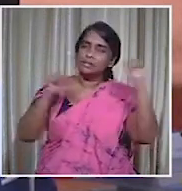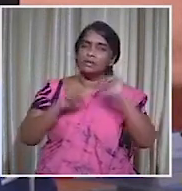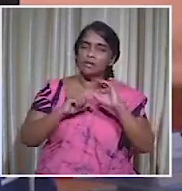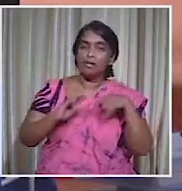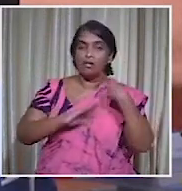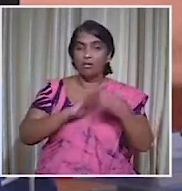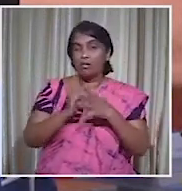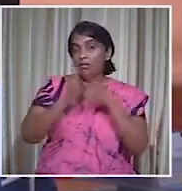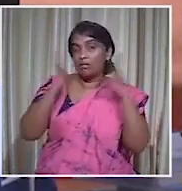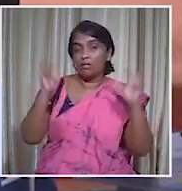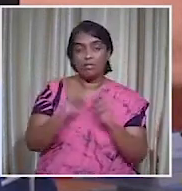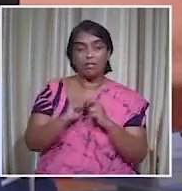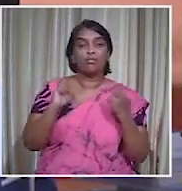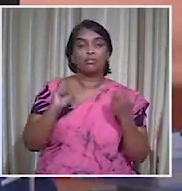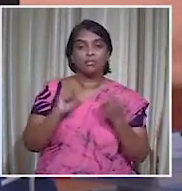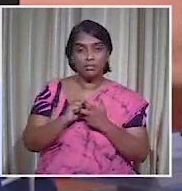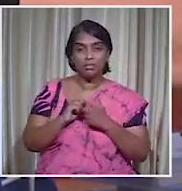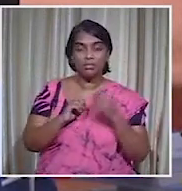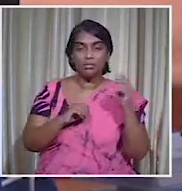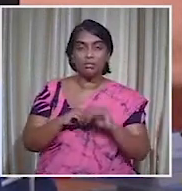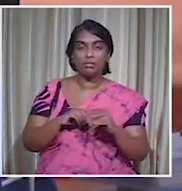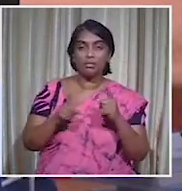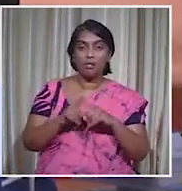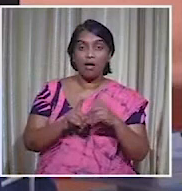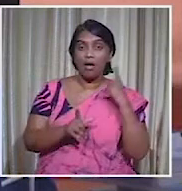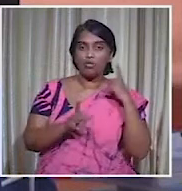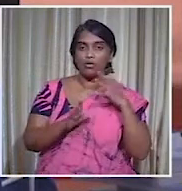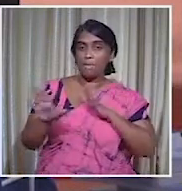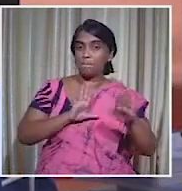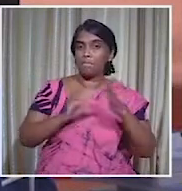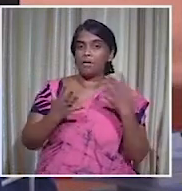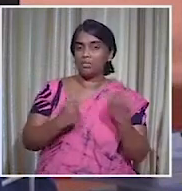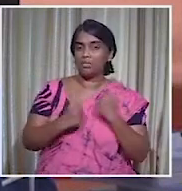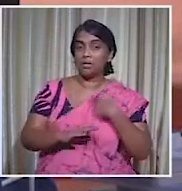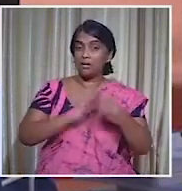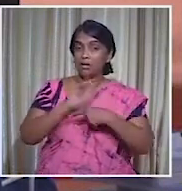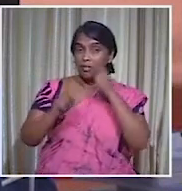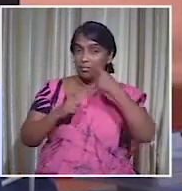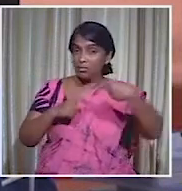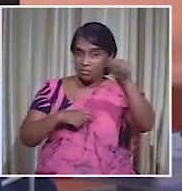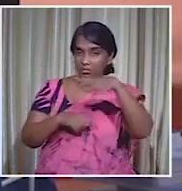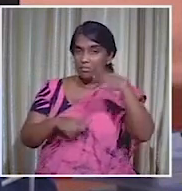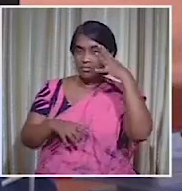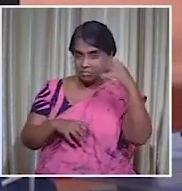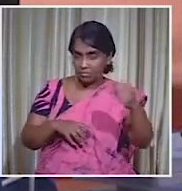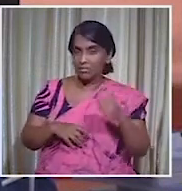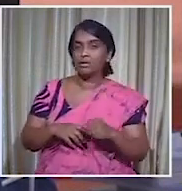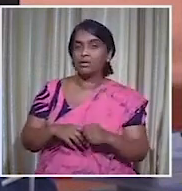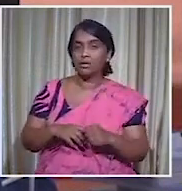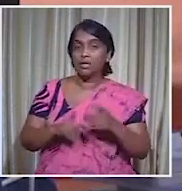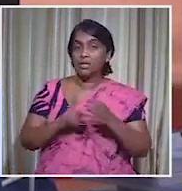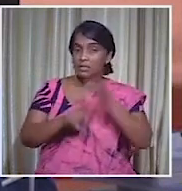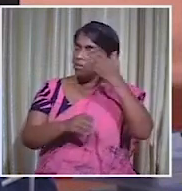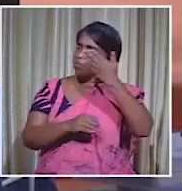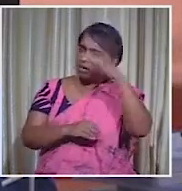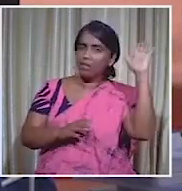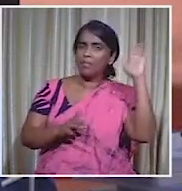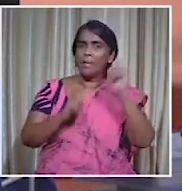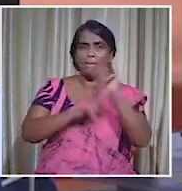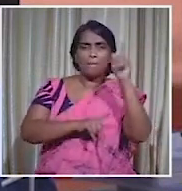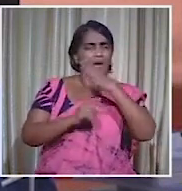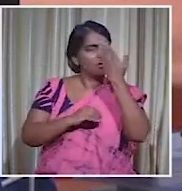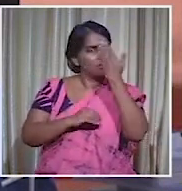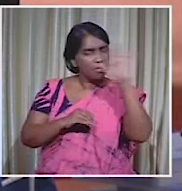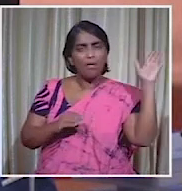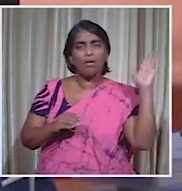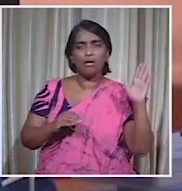රටේ ලොකු කලහෝලයක් වෙලා ඊට පස්සේ මිලිටරි එක දාන්න. ඉත රටේ ජනතාවත් මතක තියාගන්න ඕනේ ජනාධිපතිත් එපා පාර්ලිමේන්තුවත්